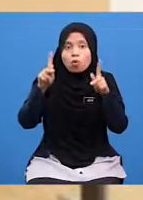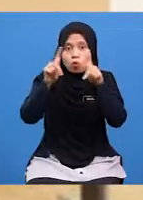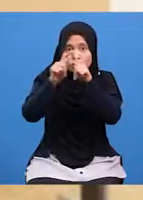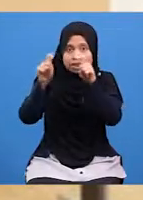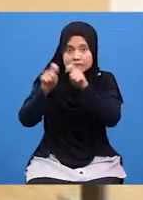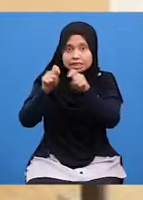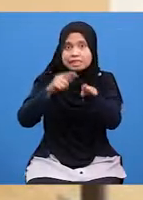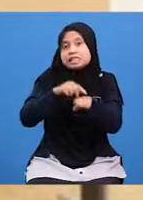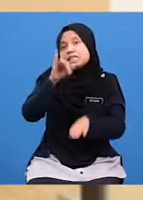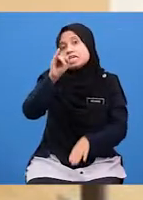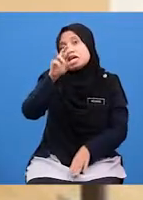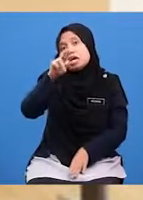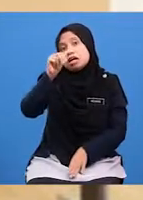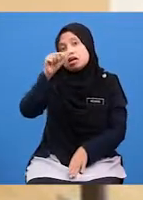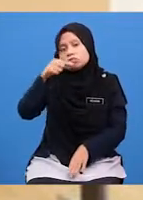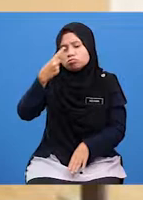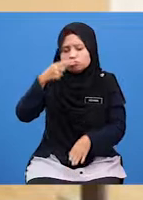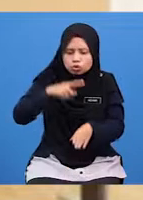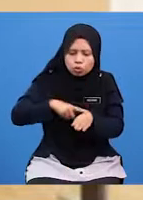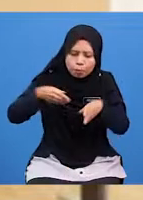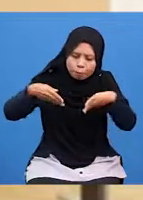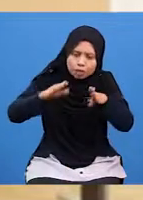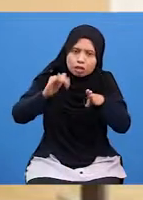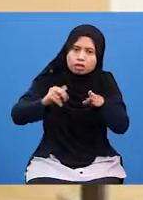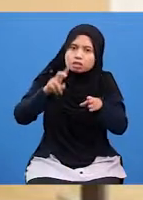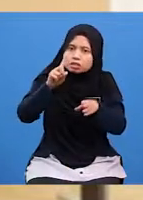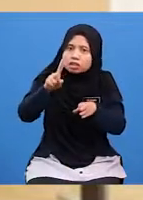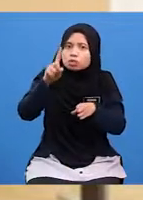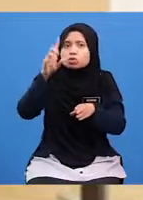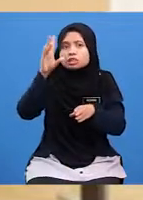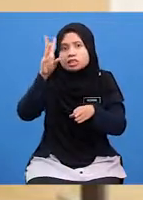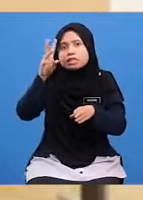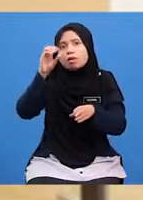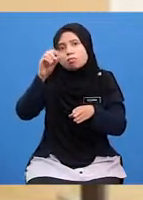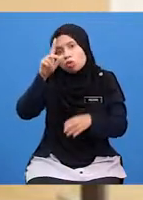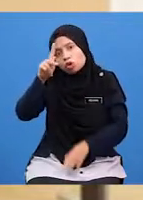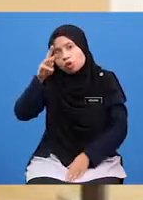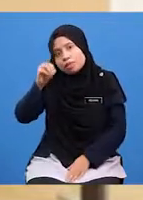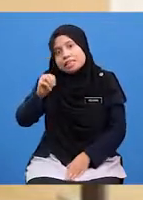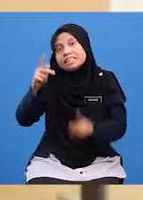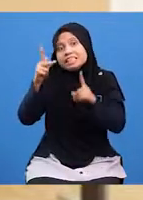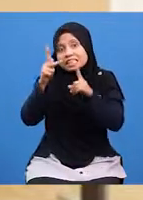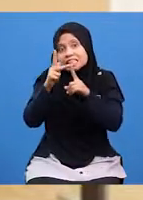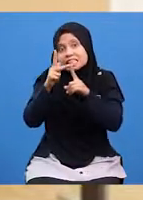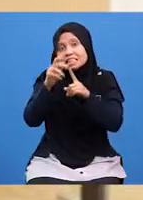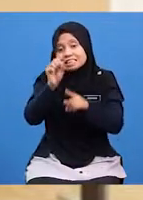Iraq, ini melalui satu perjalanan sejauh 160 km ke selatan